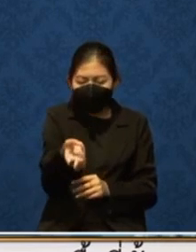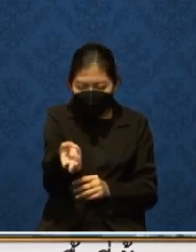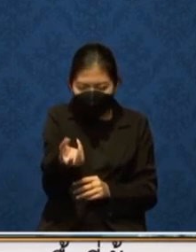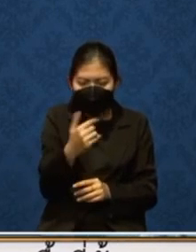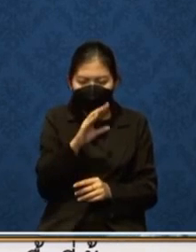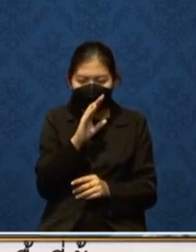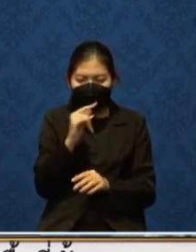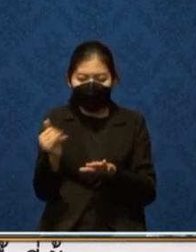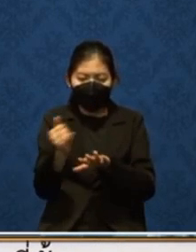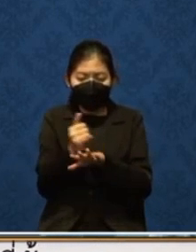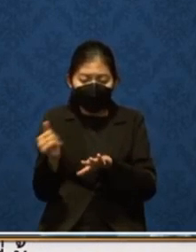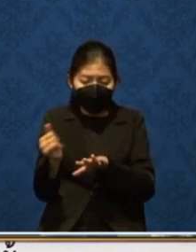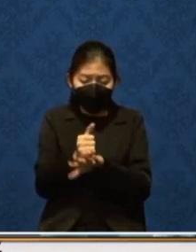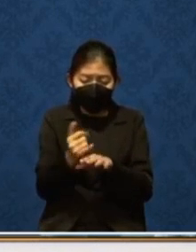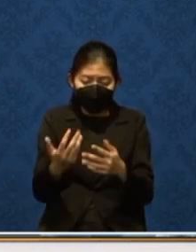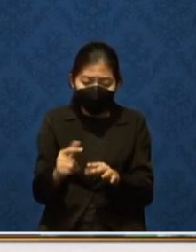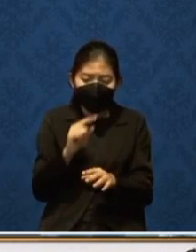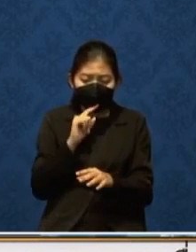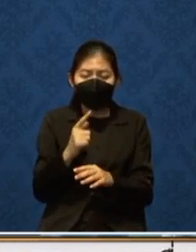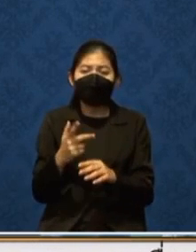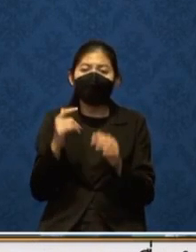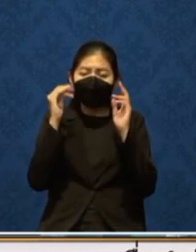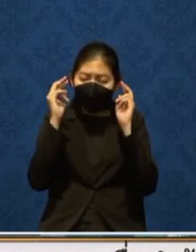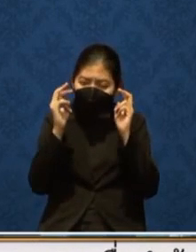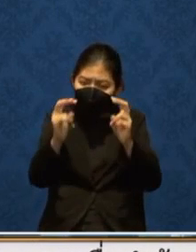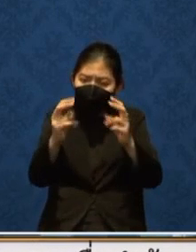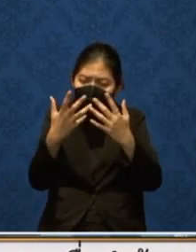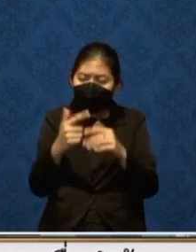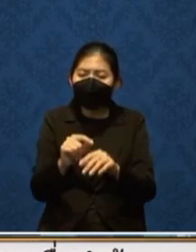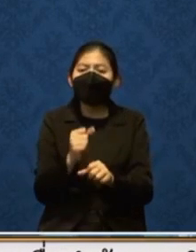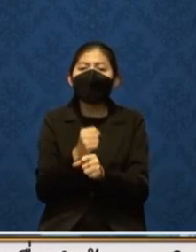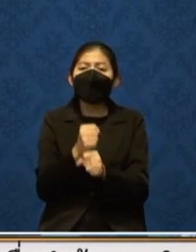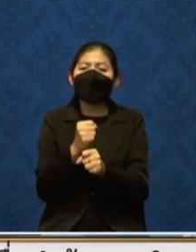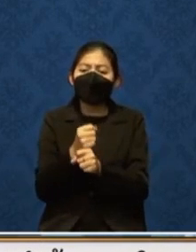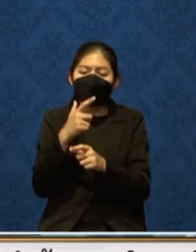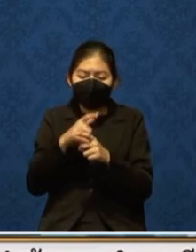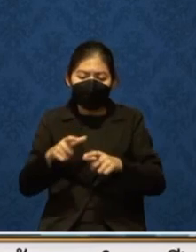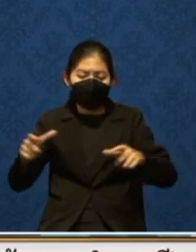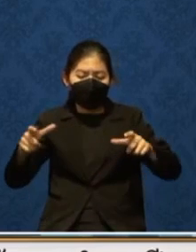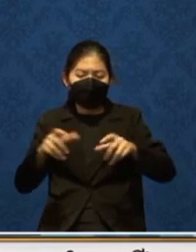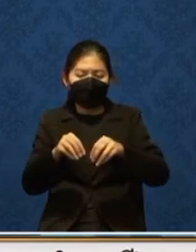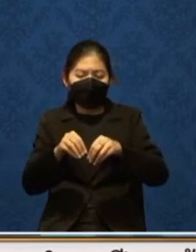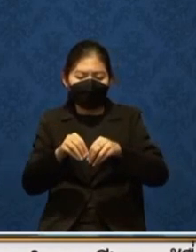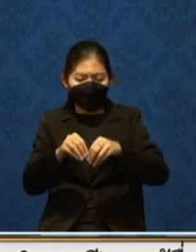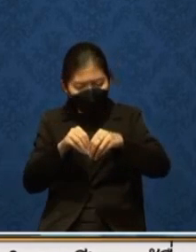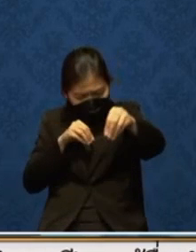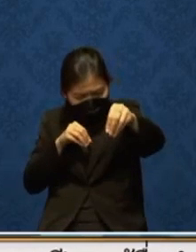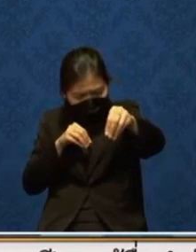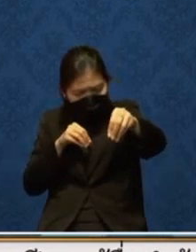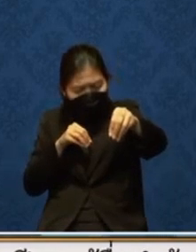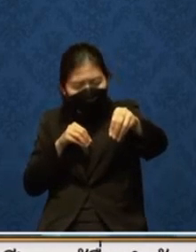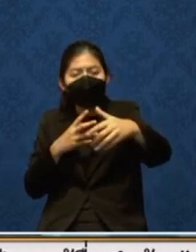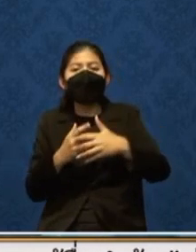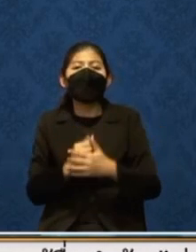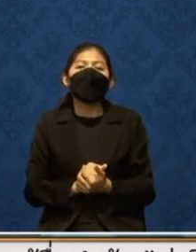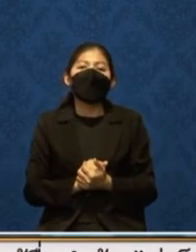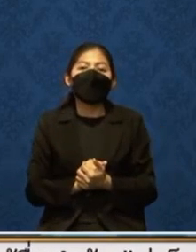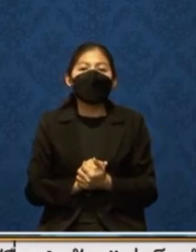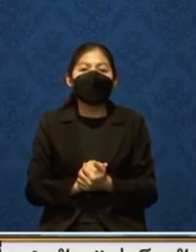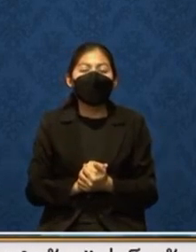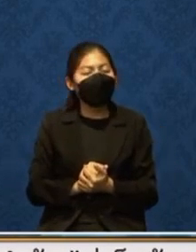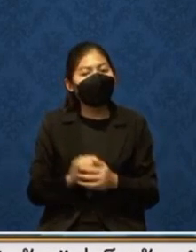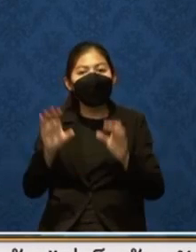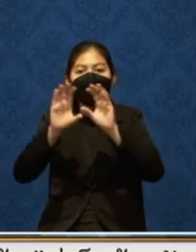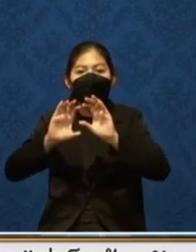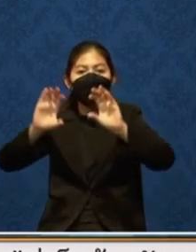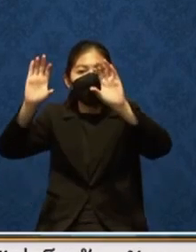ความจุ หอวความสามารถในการรองรกเดนทางที่ท่านทําสิงใหๆ เส้เลอดใหญ่อย่นี้นั่น รศ จะอ้มไมไหว